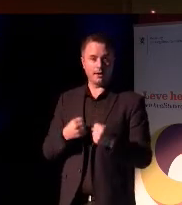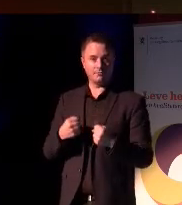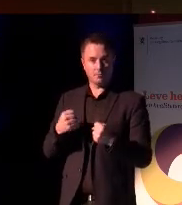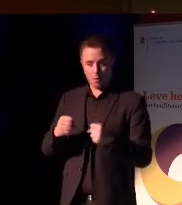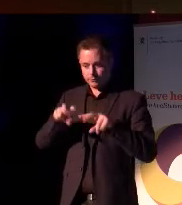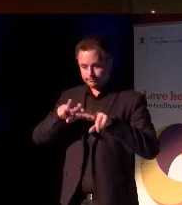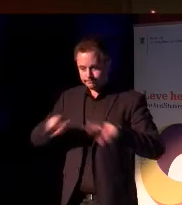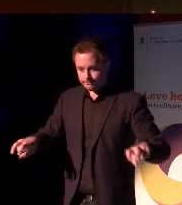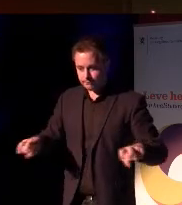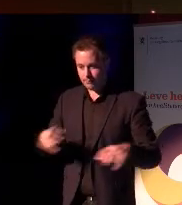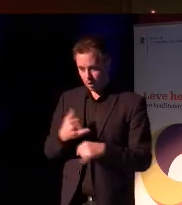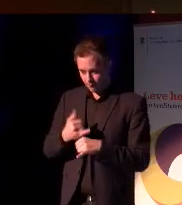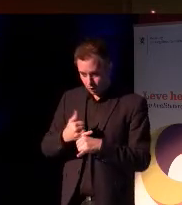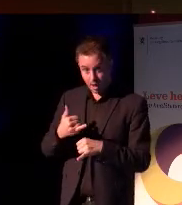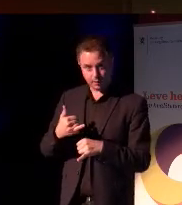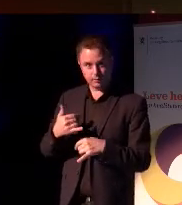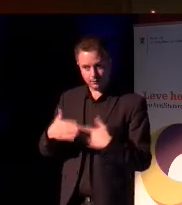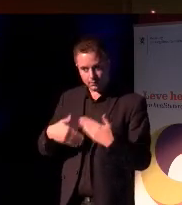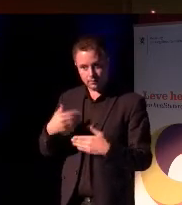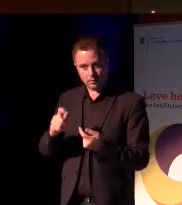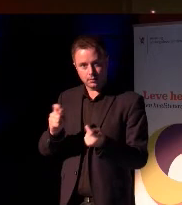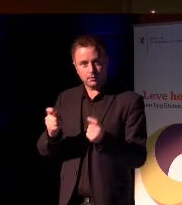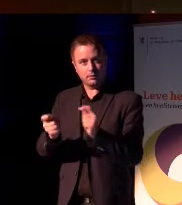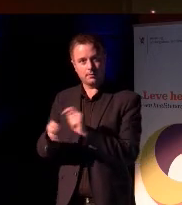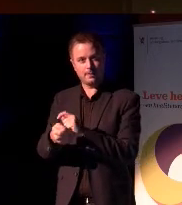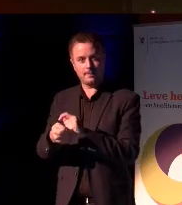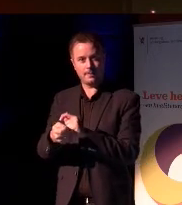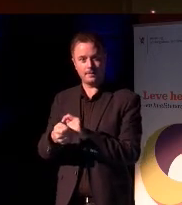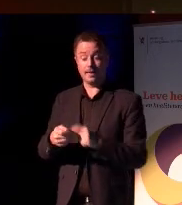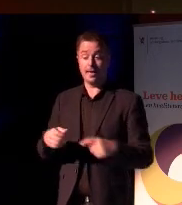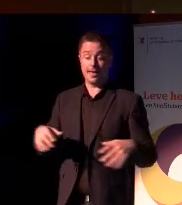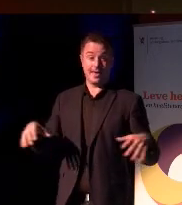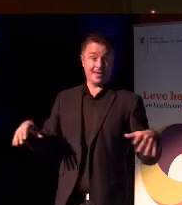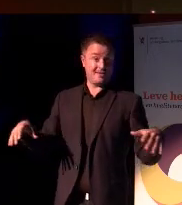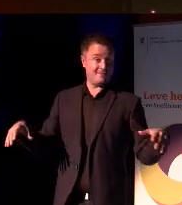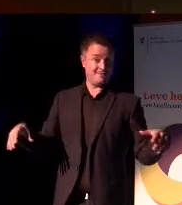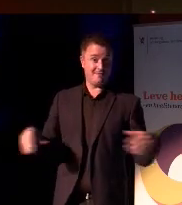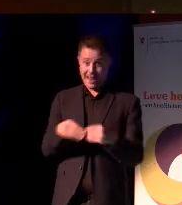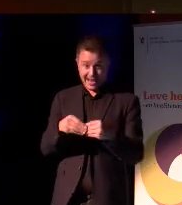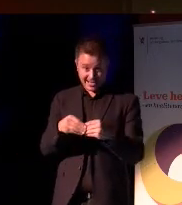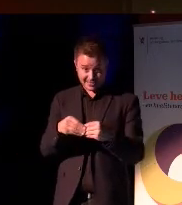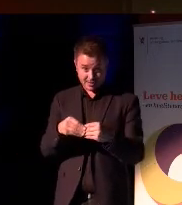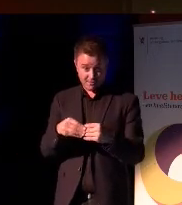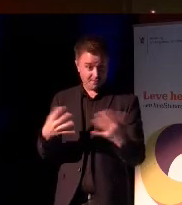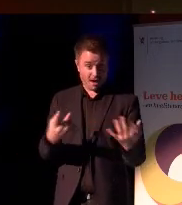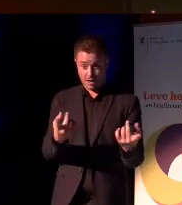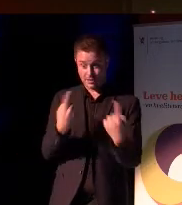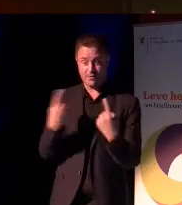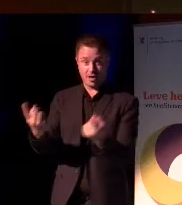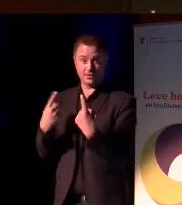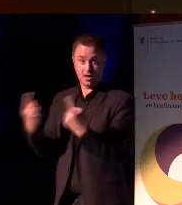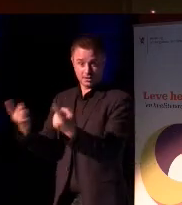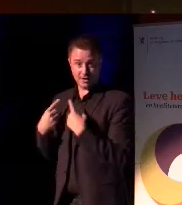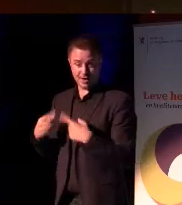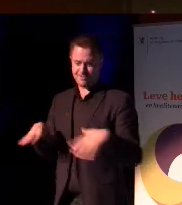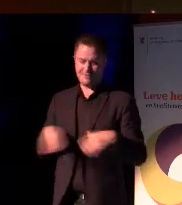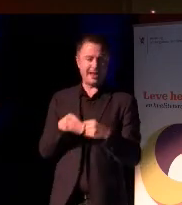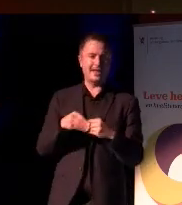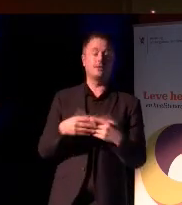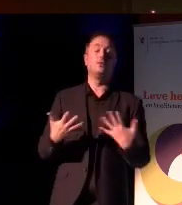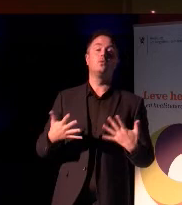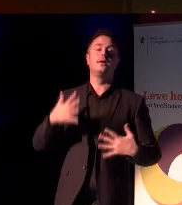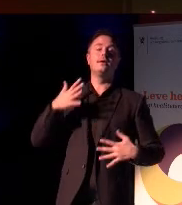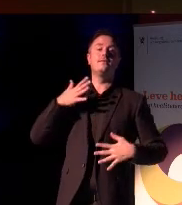videre. Og fellesnevneren, blant alle vi snakket med, det var frivillighet. Vi